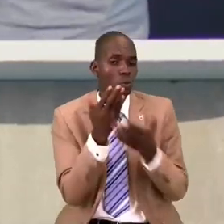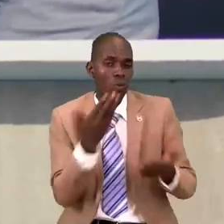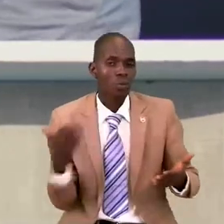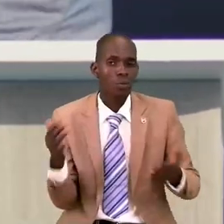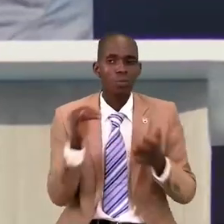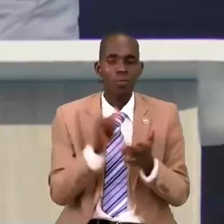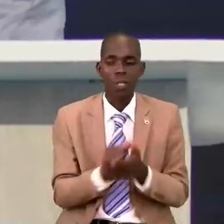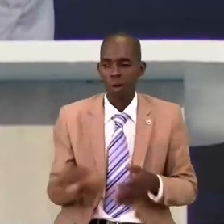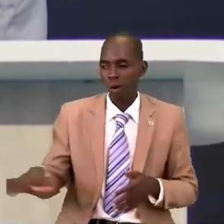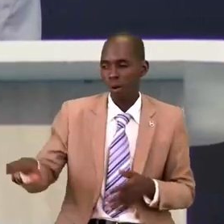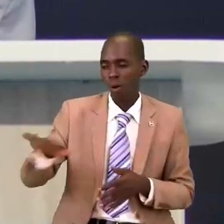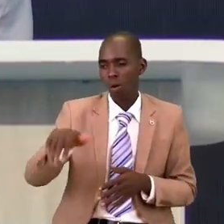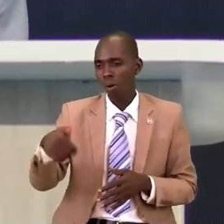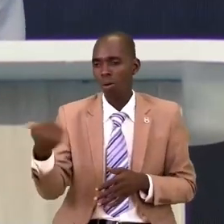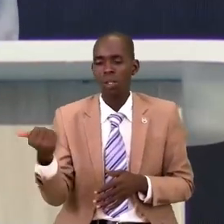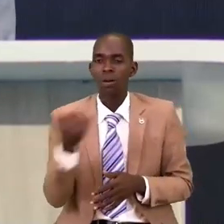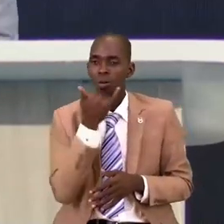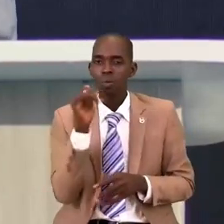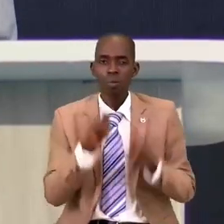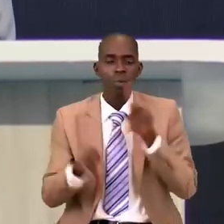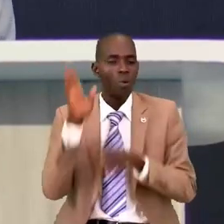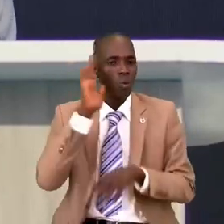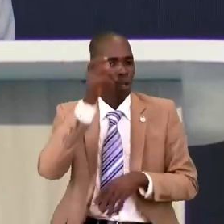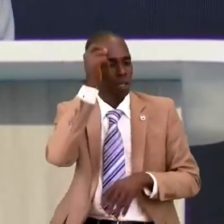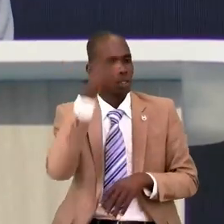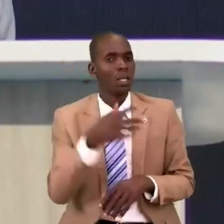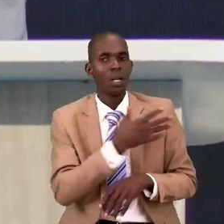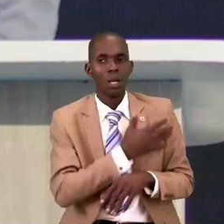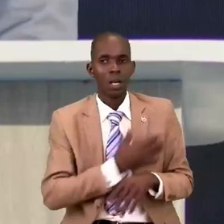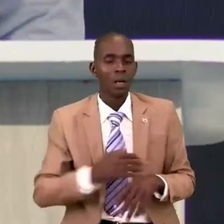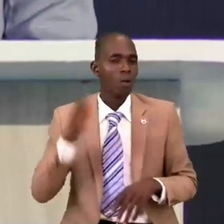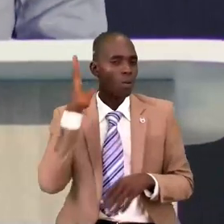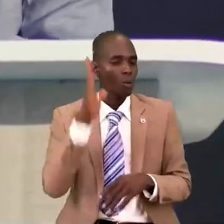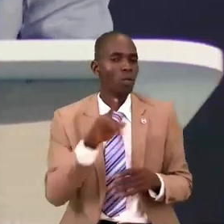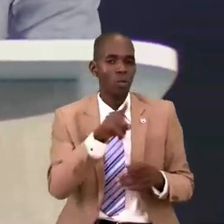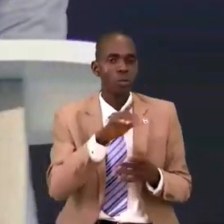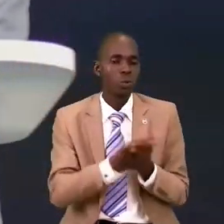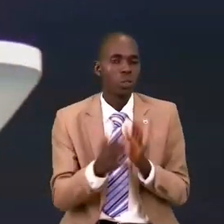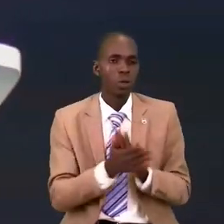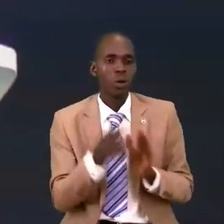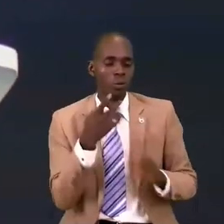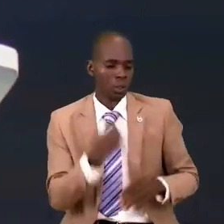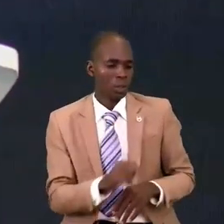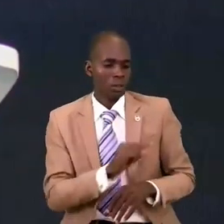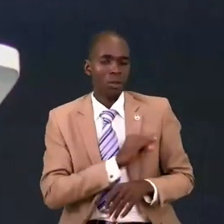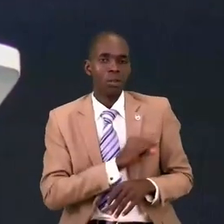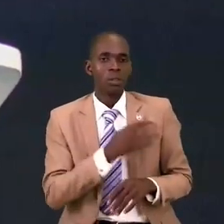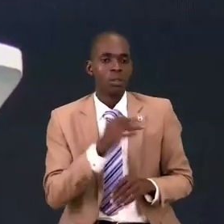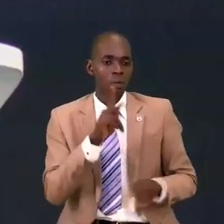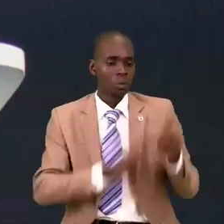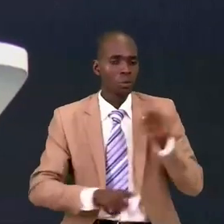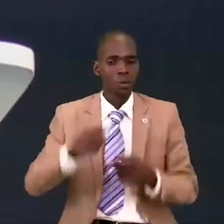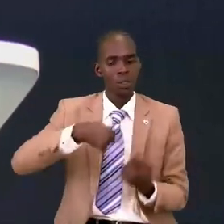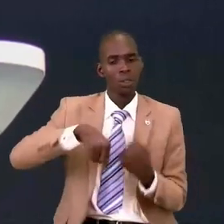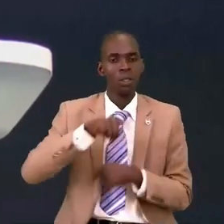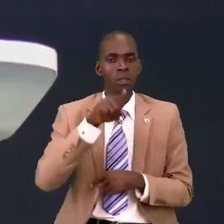du peuple autour de toi. Tu dois devenir la mesure. Ils doivent mesurer leur mode de vie par la vie que tu mènes pour que tu